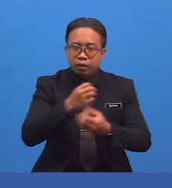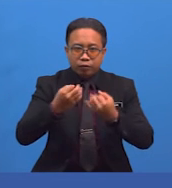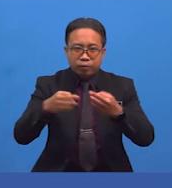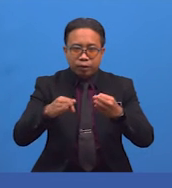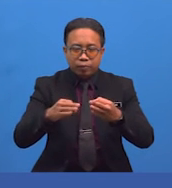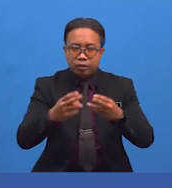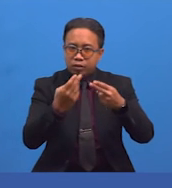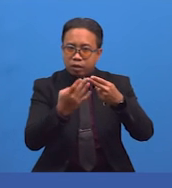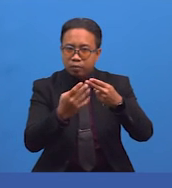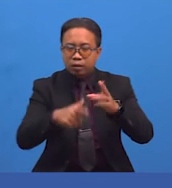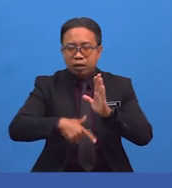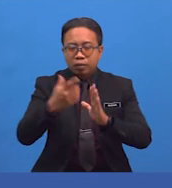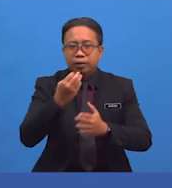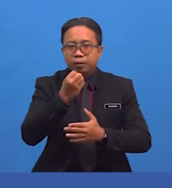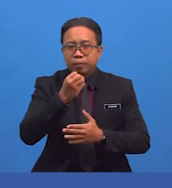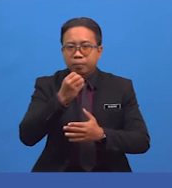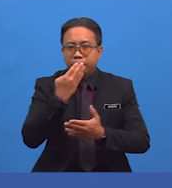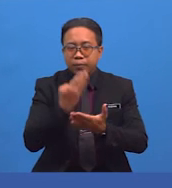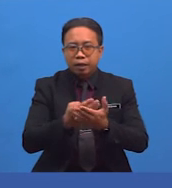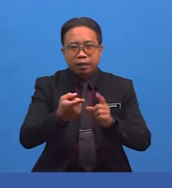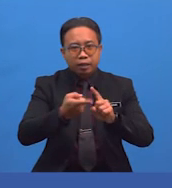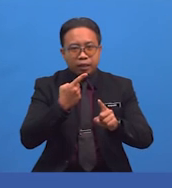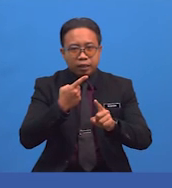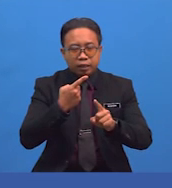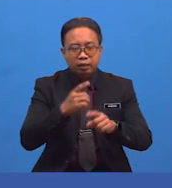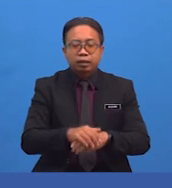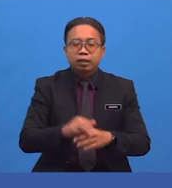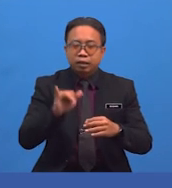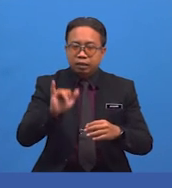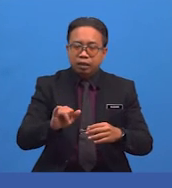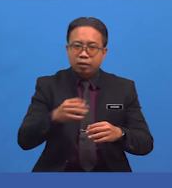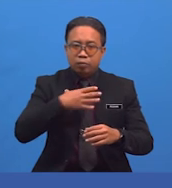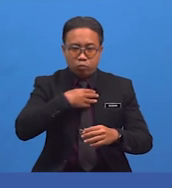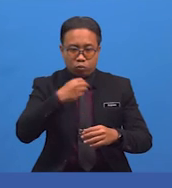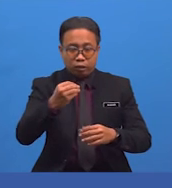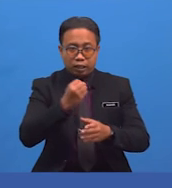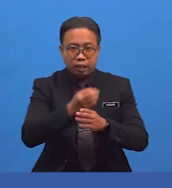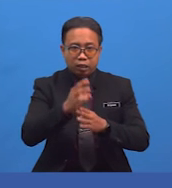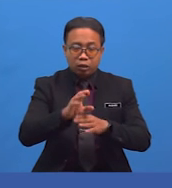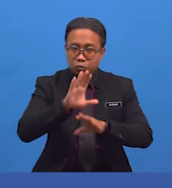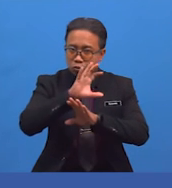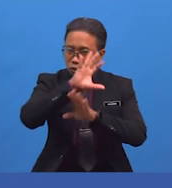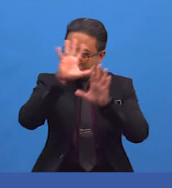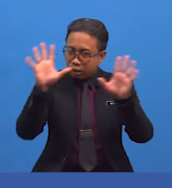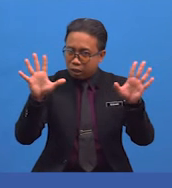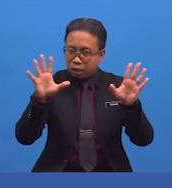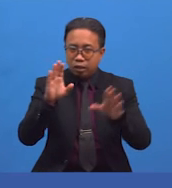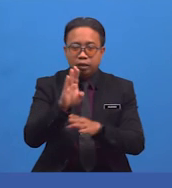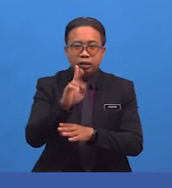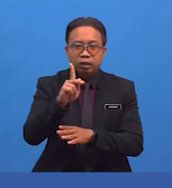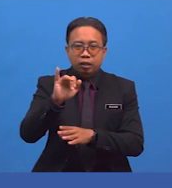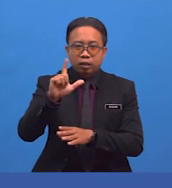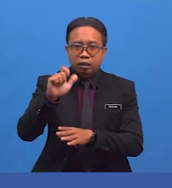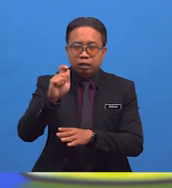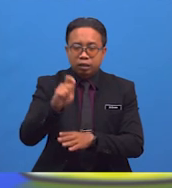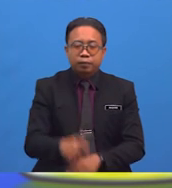membebaskan haba lebih baik berbanding objek dengan permukaan yang putih atau cerah dan